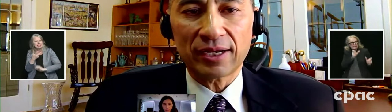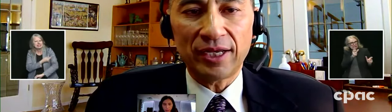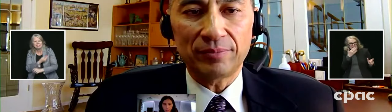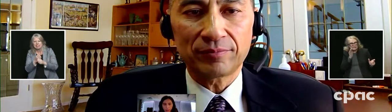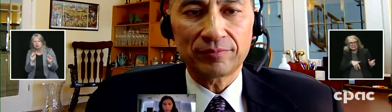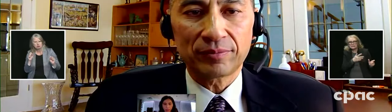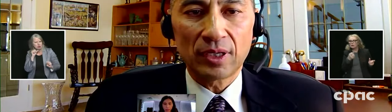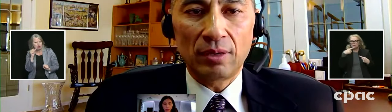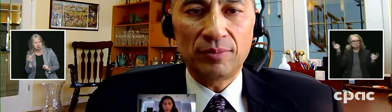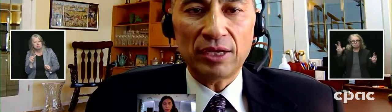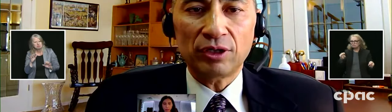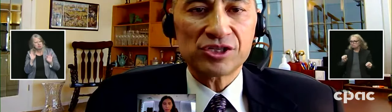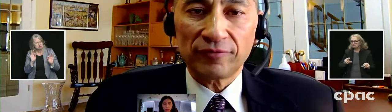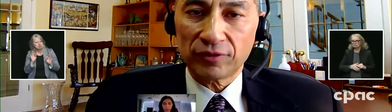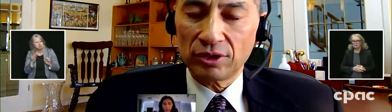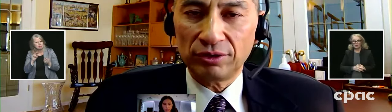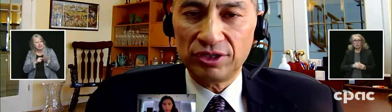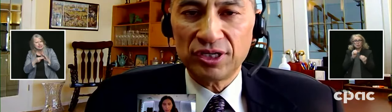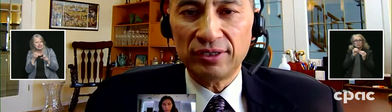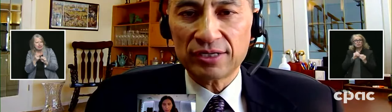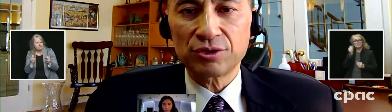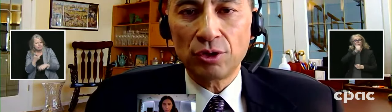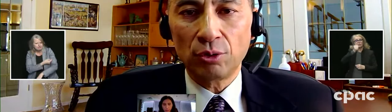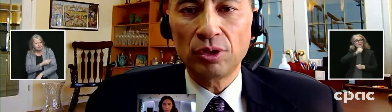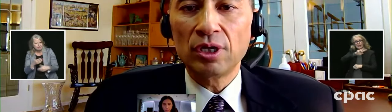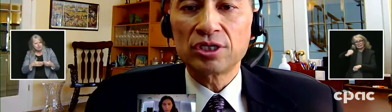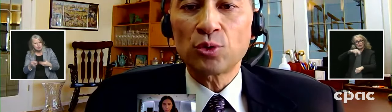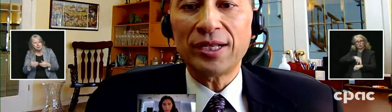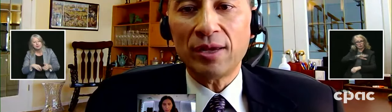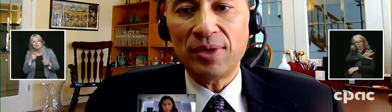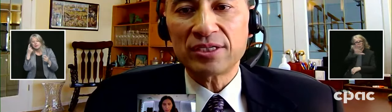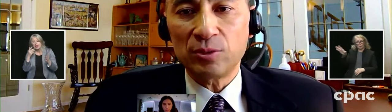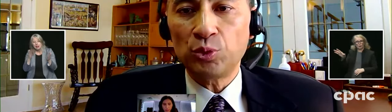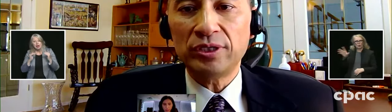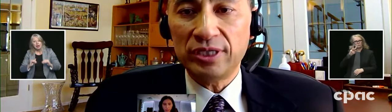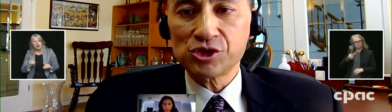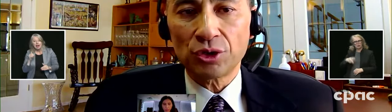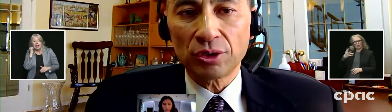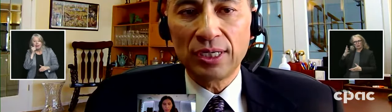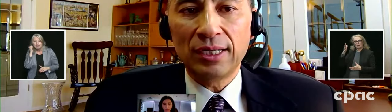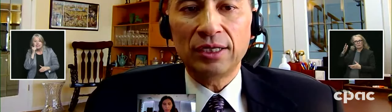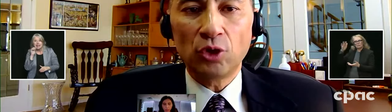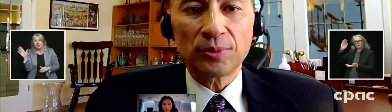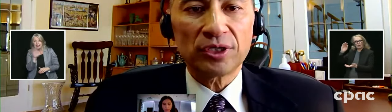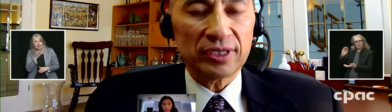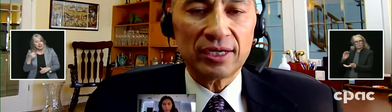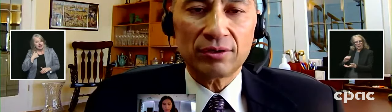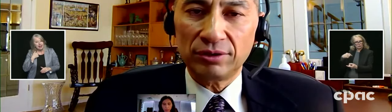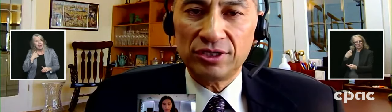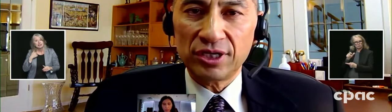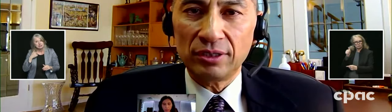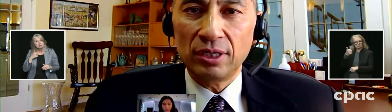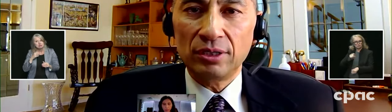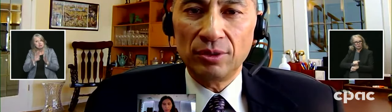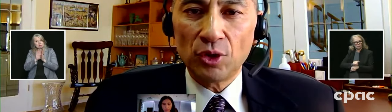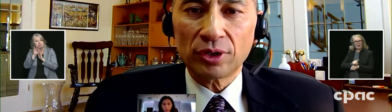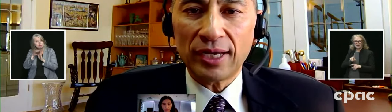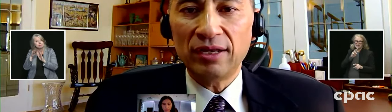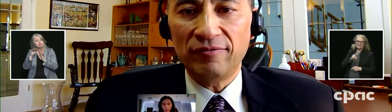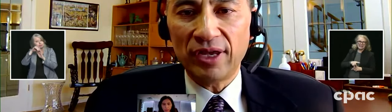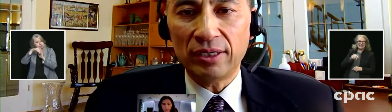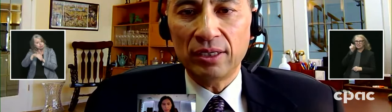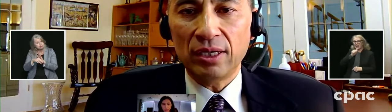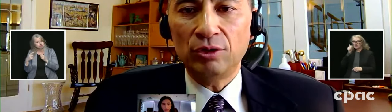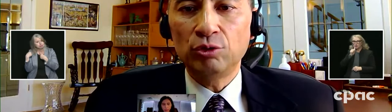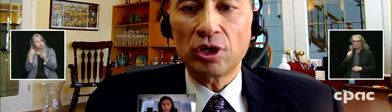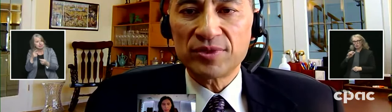déclaré. Bien que les chiffres quotidiens nationaux soient à la baisse depuis 10 jours, le nombre de cas quotidiens demeure